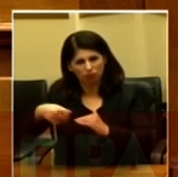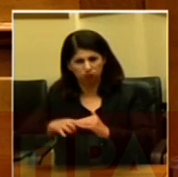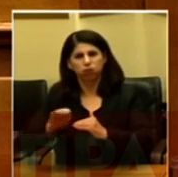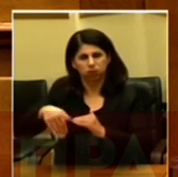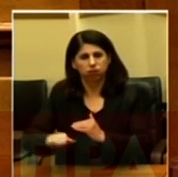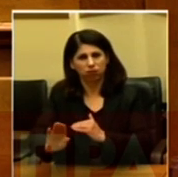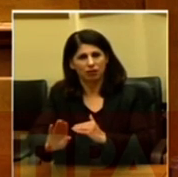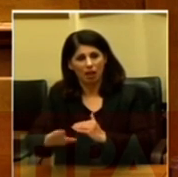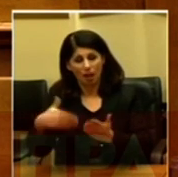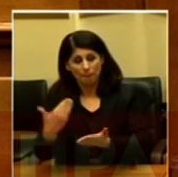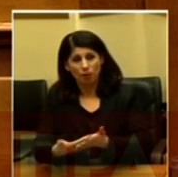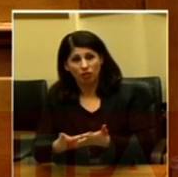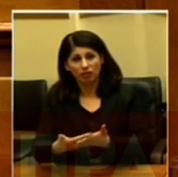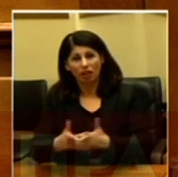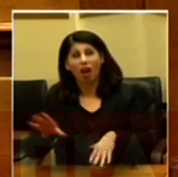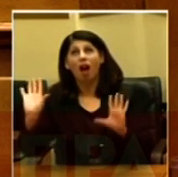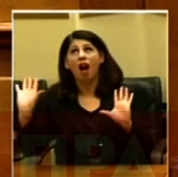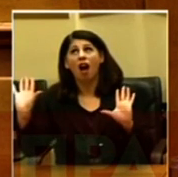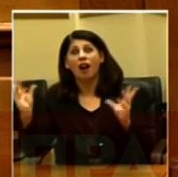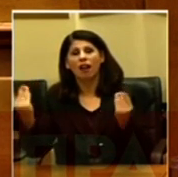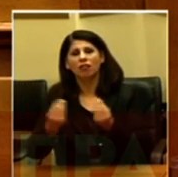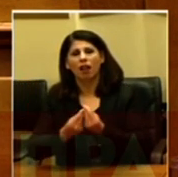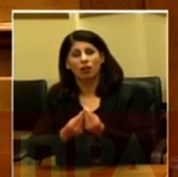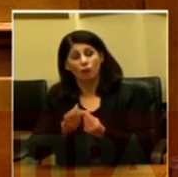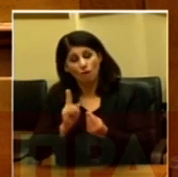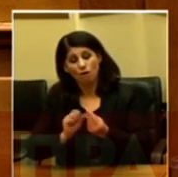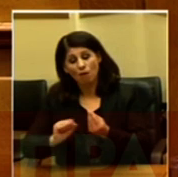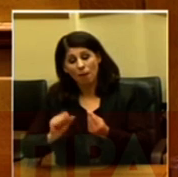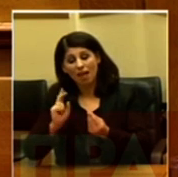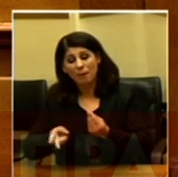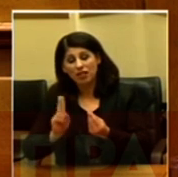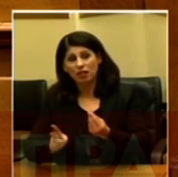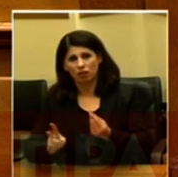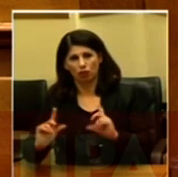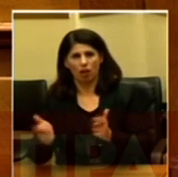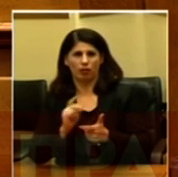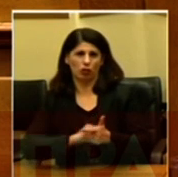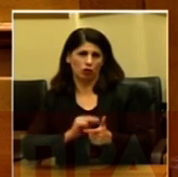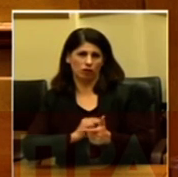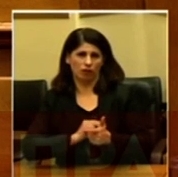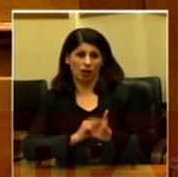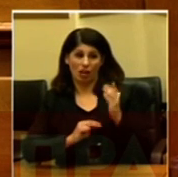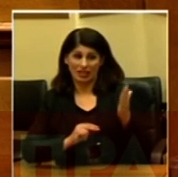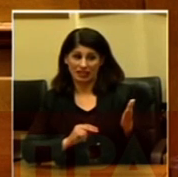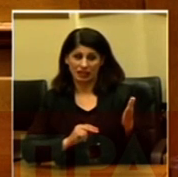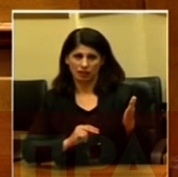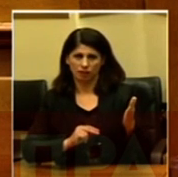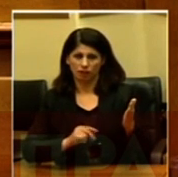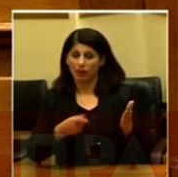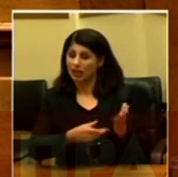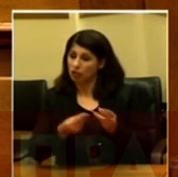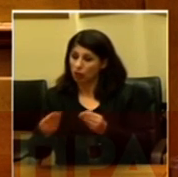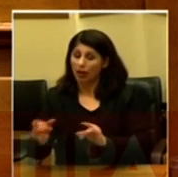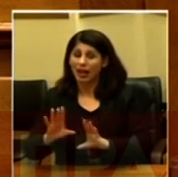αποδειχθήκατε ο πιο ακατάλληλος και φοβάμαι επικίνδυνος για το εθνικό συμφέρον. Δώσατε αυτό που